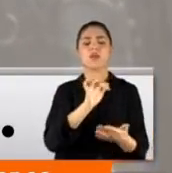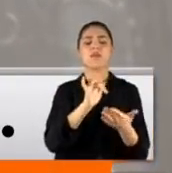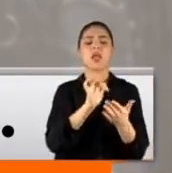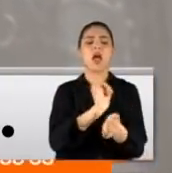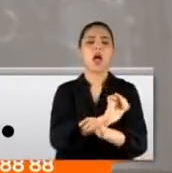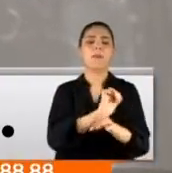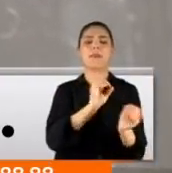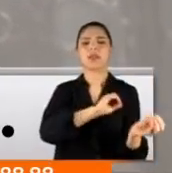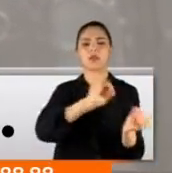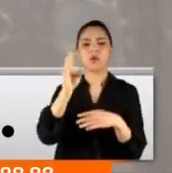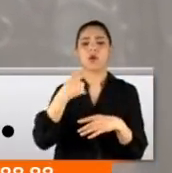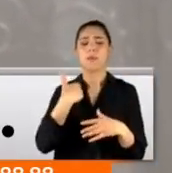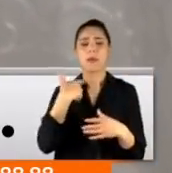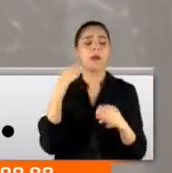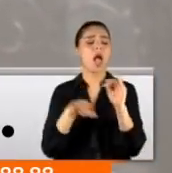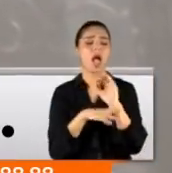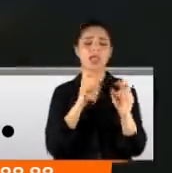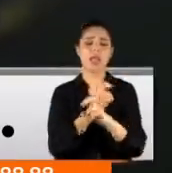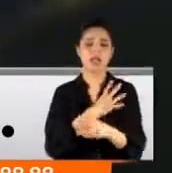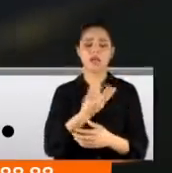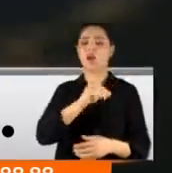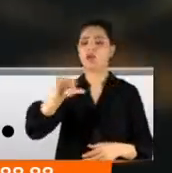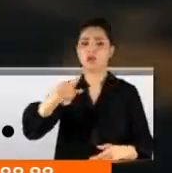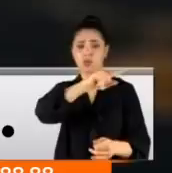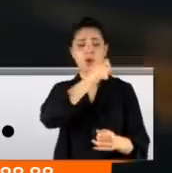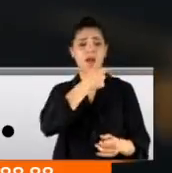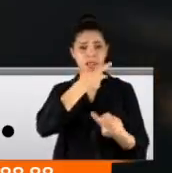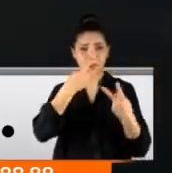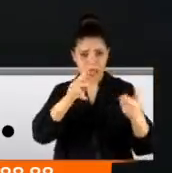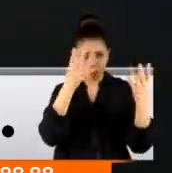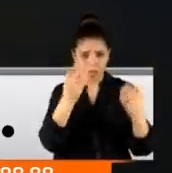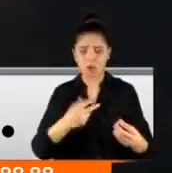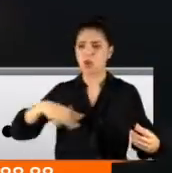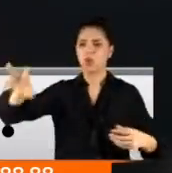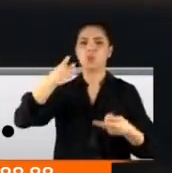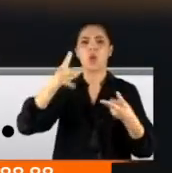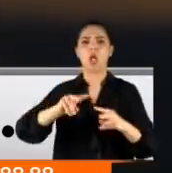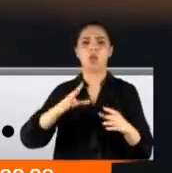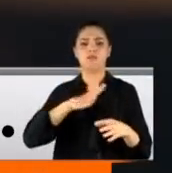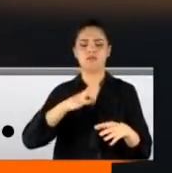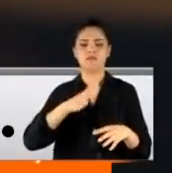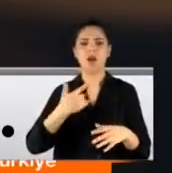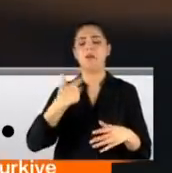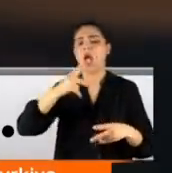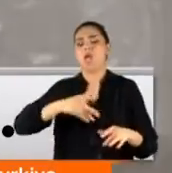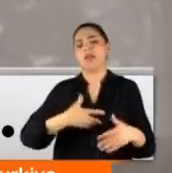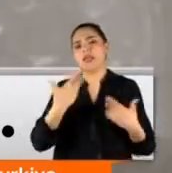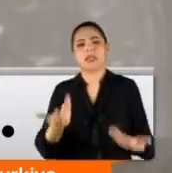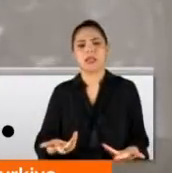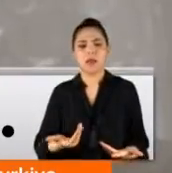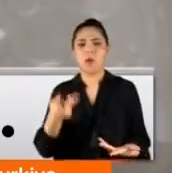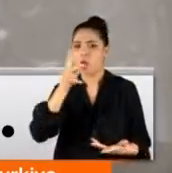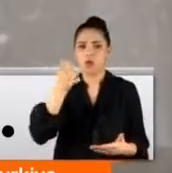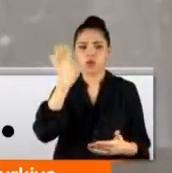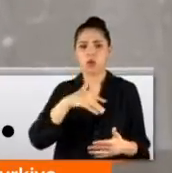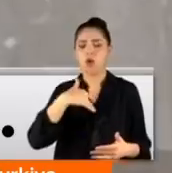hayatımız tehlikede yani, çocuklarım olsun ben oğlum yani. O içeriden çıktığı anda yani üçümüz de yokuz. Suçumuz yokken ölmeyi istemirik. Öldükten